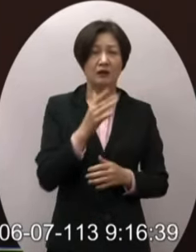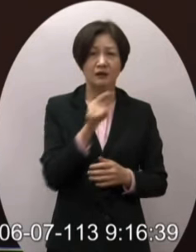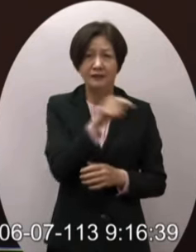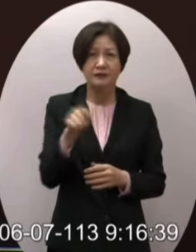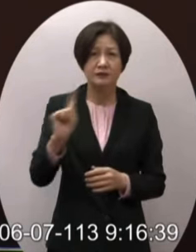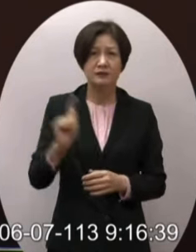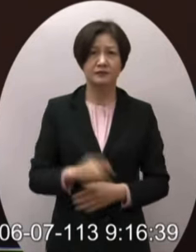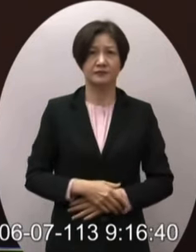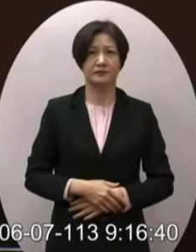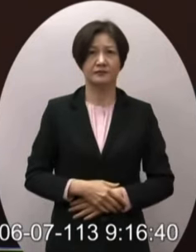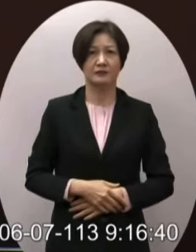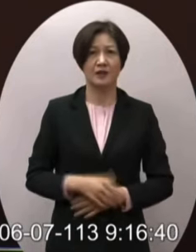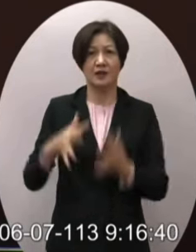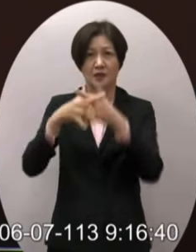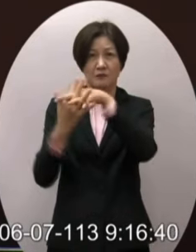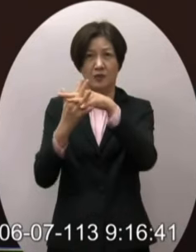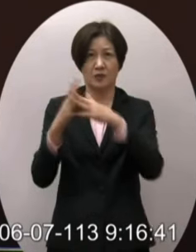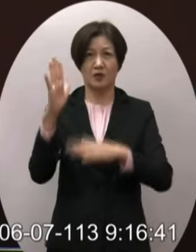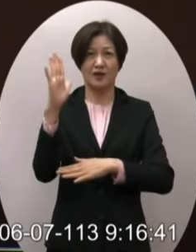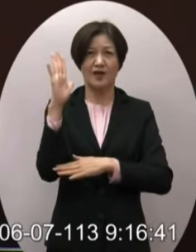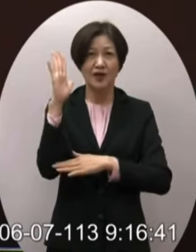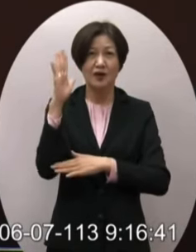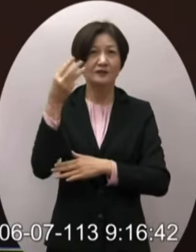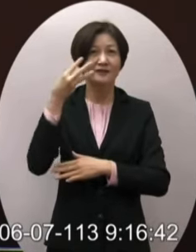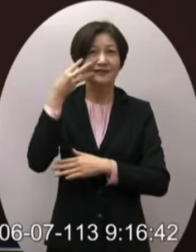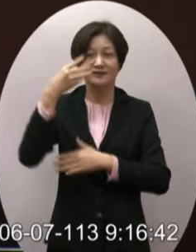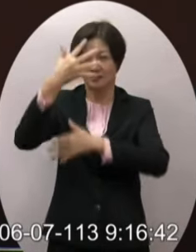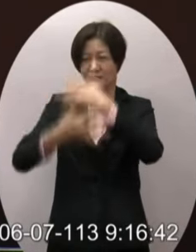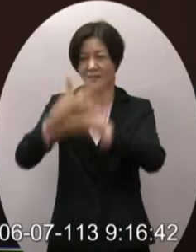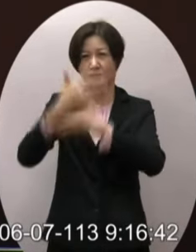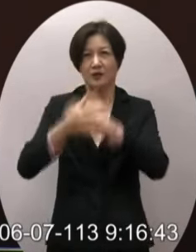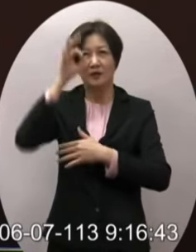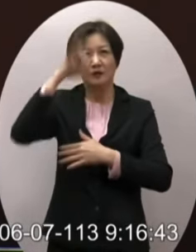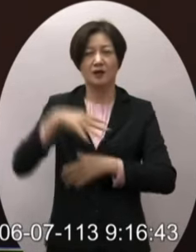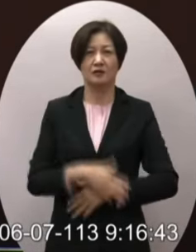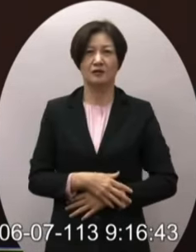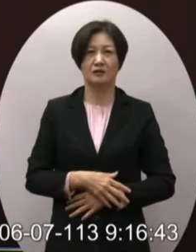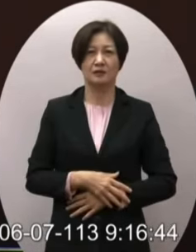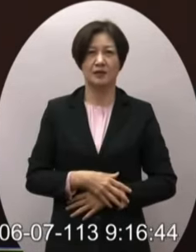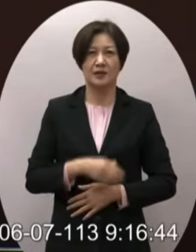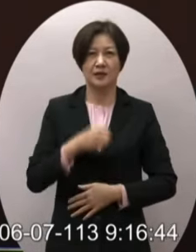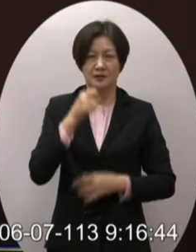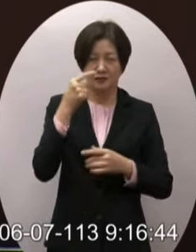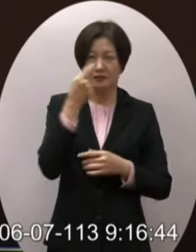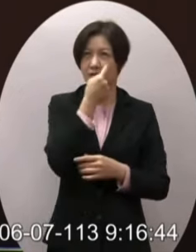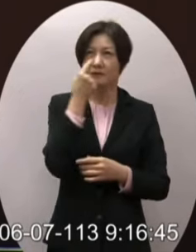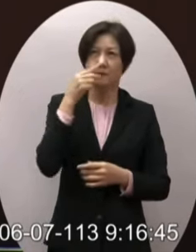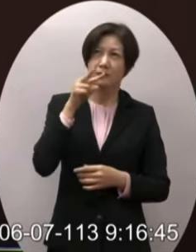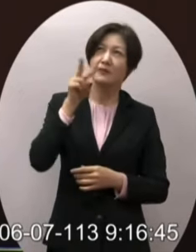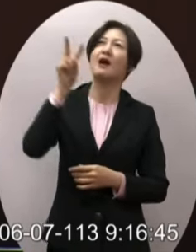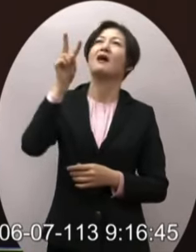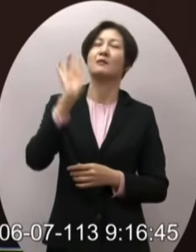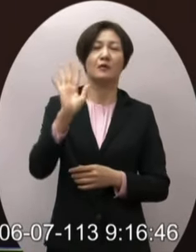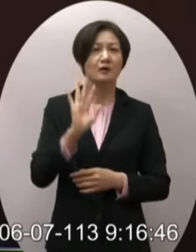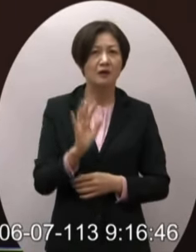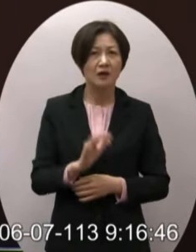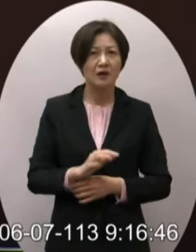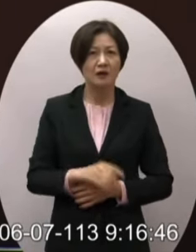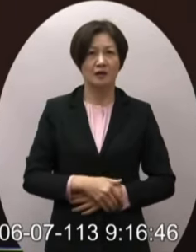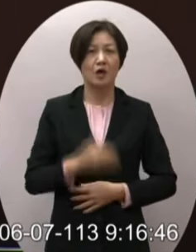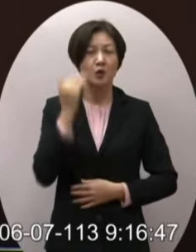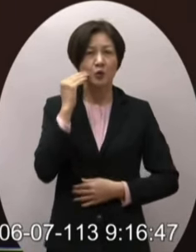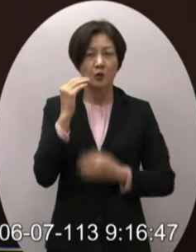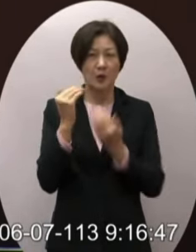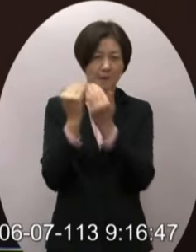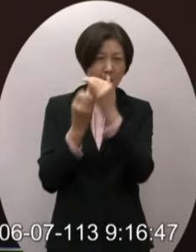想起一部美国的政治讽刺电影，千万别抬头 Don't look up。 当吹哨者